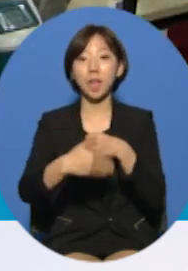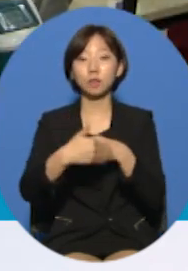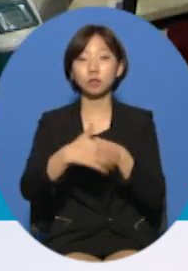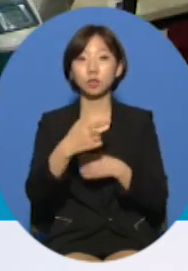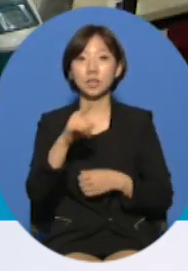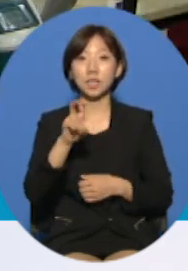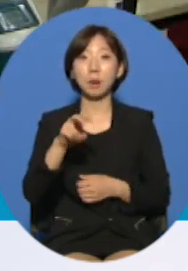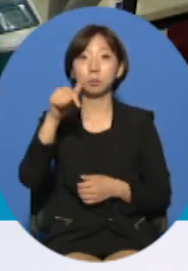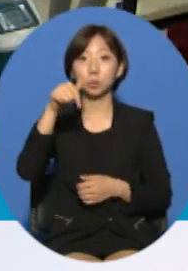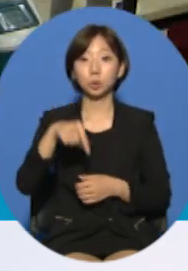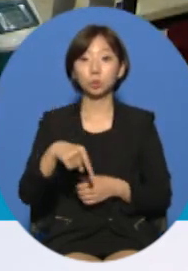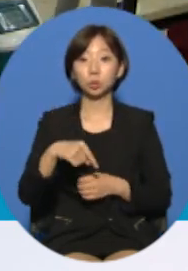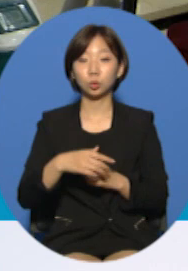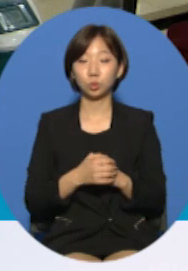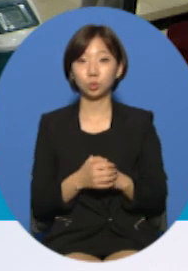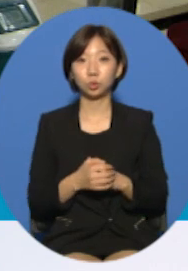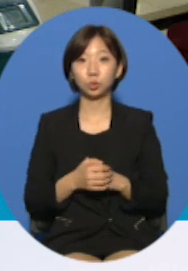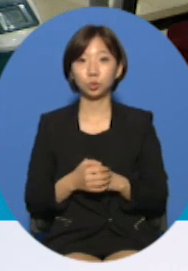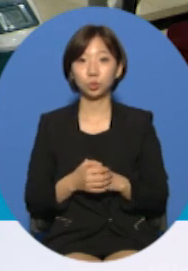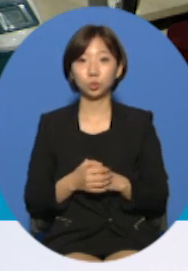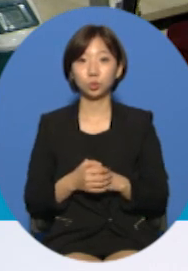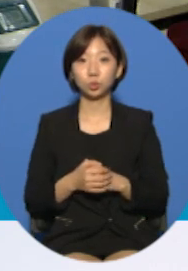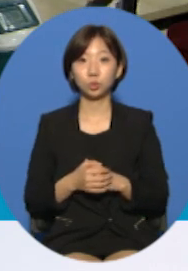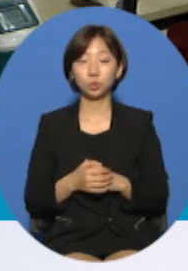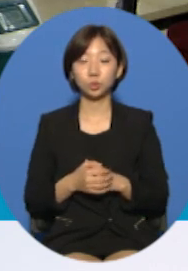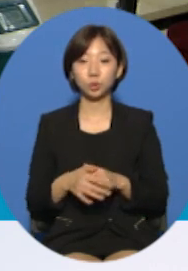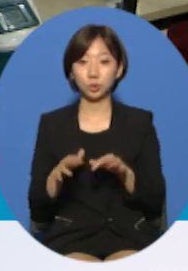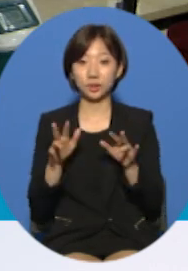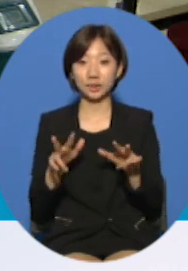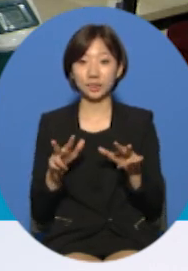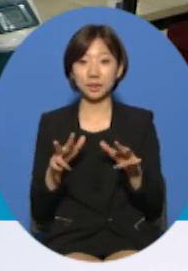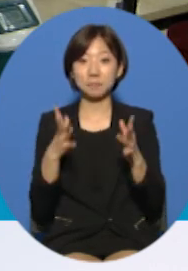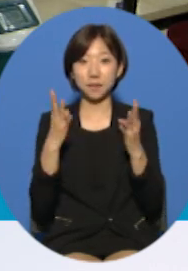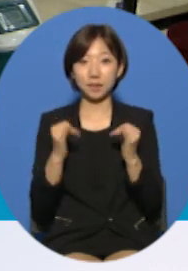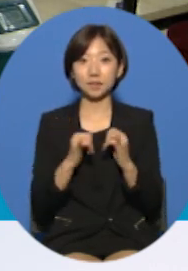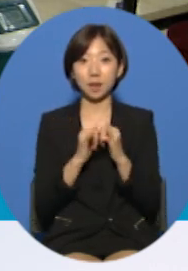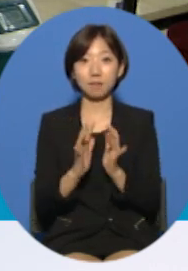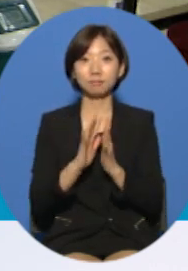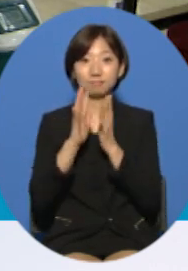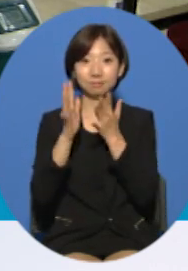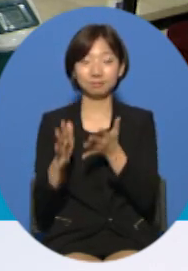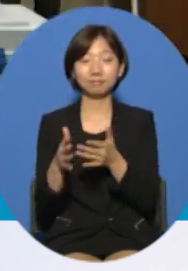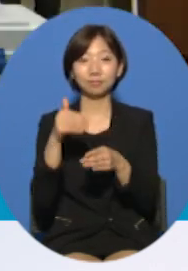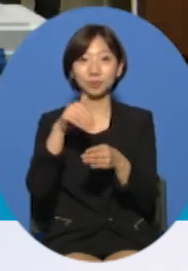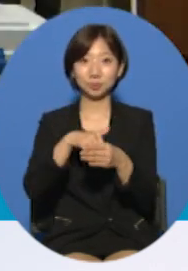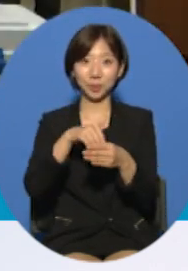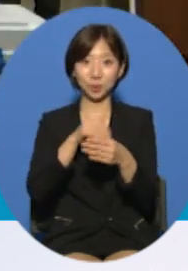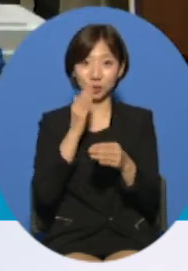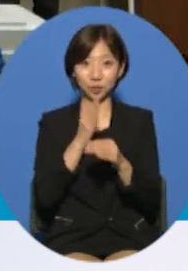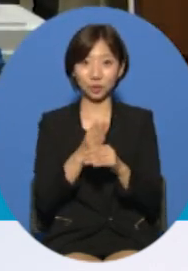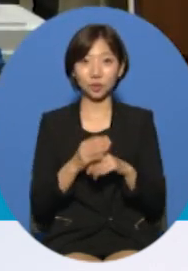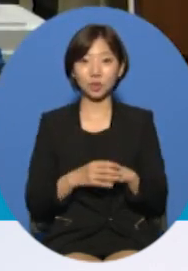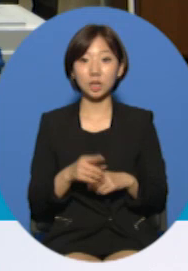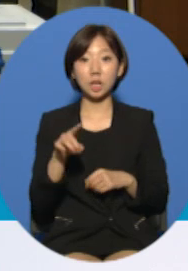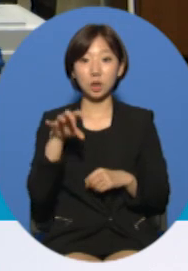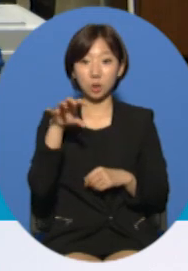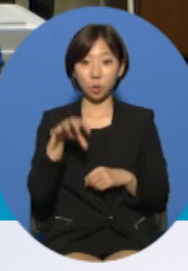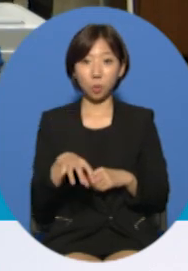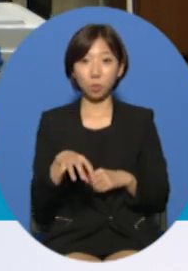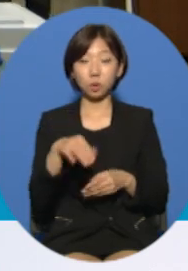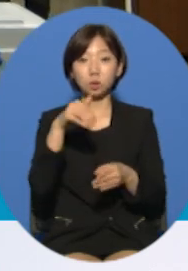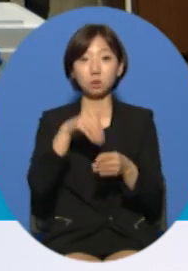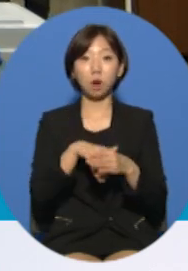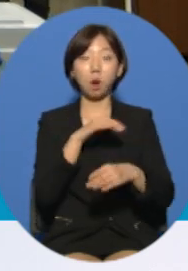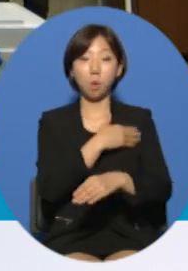대명 이동의 제3투표소인데 지금 한창 뭐 많은 분들이 오셔서 투표를 하고 계시고요. 근데 여기에서 선거권에